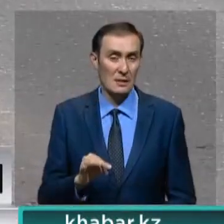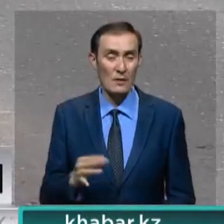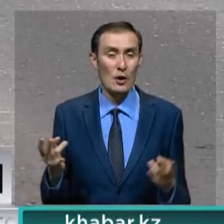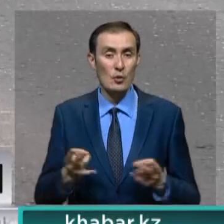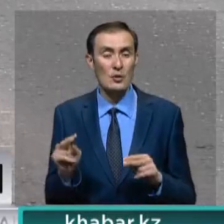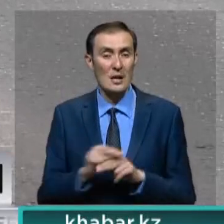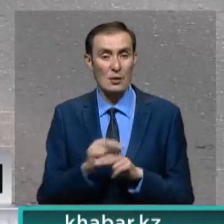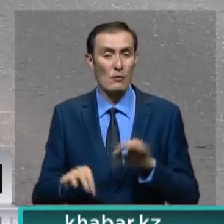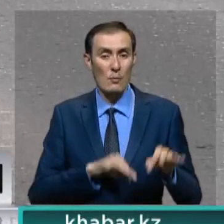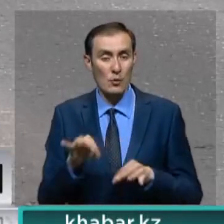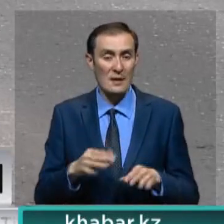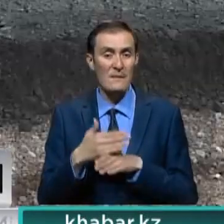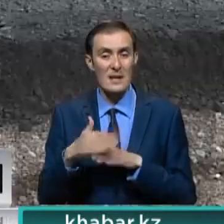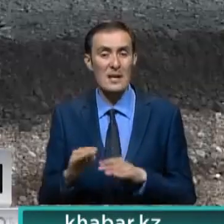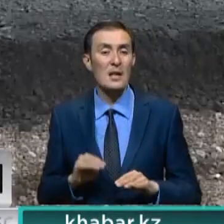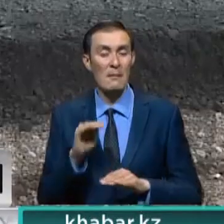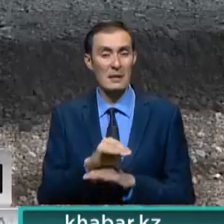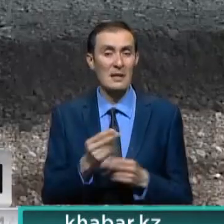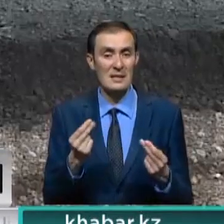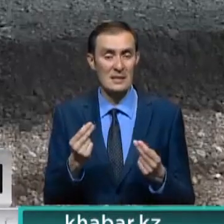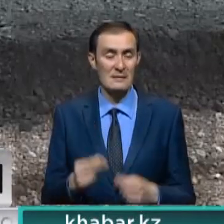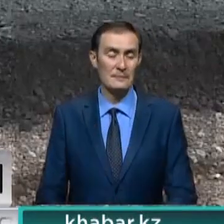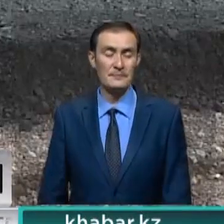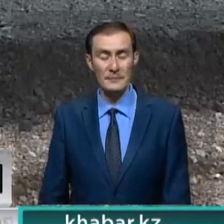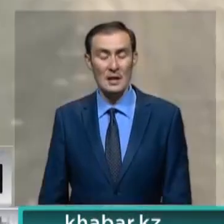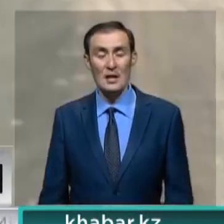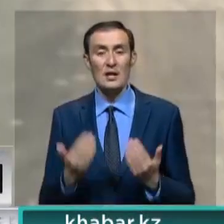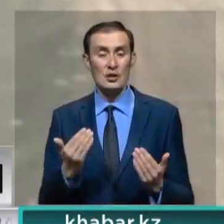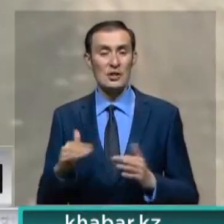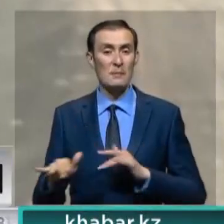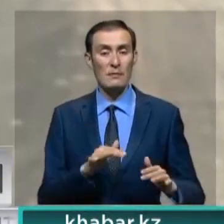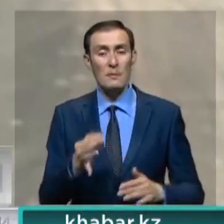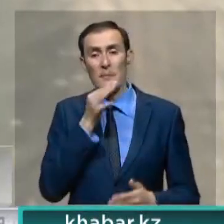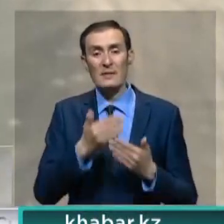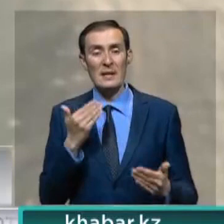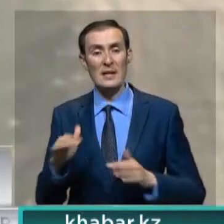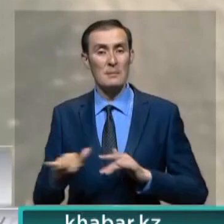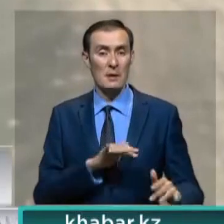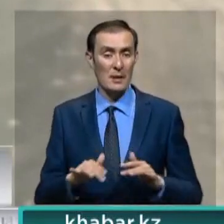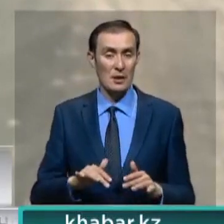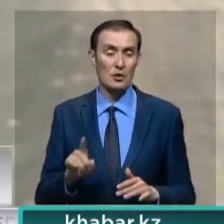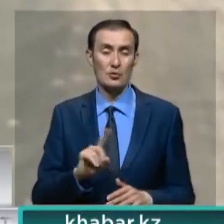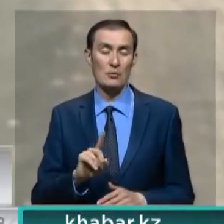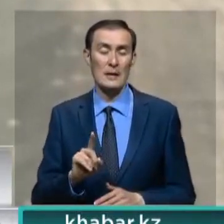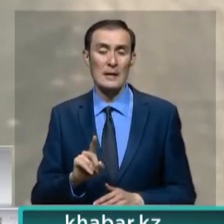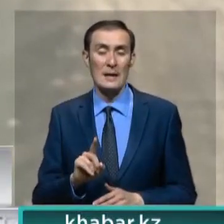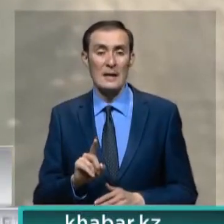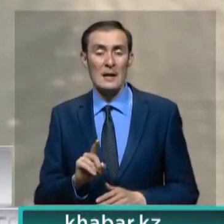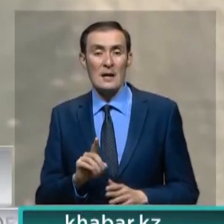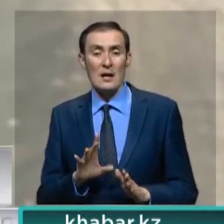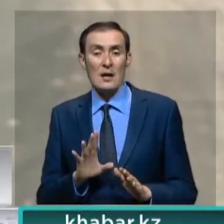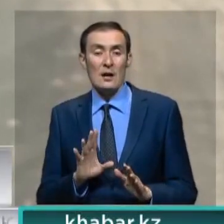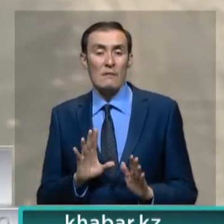Нужна корректировка проекта и выделение дополнительных средств. Сейчас проводятся предварительные мероприятия для вынесения